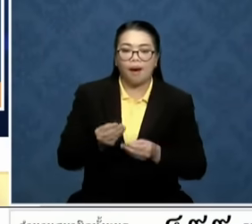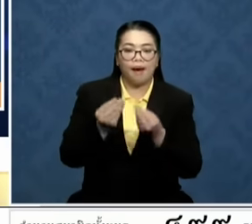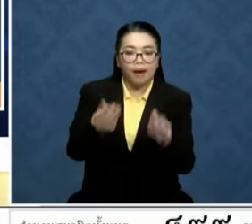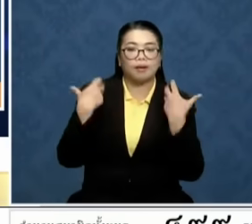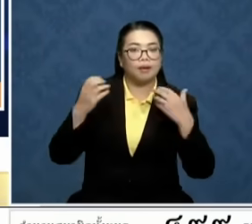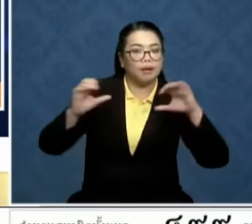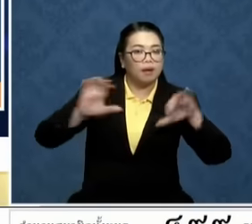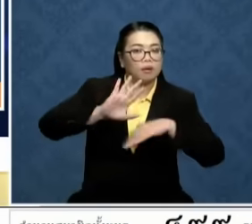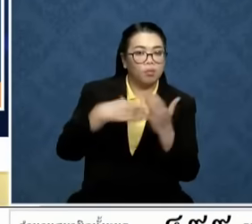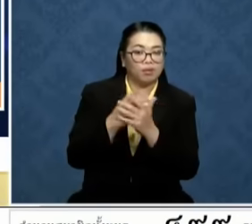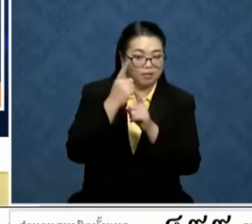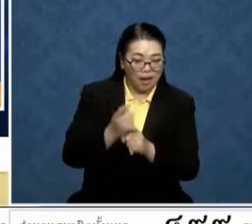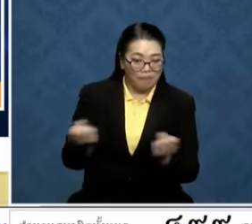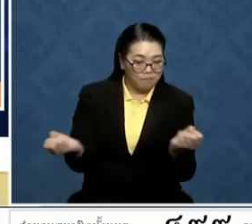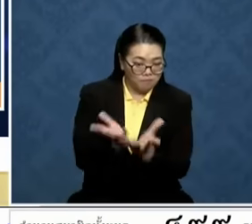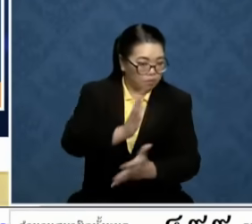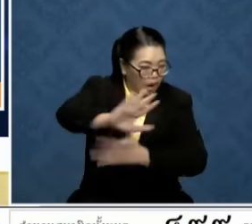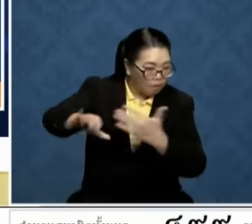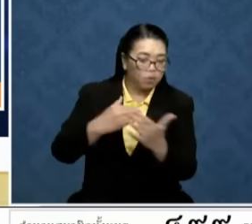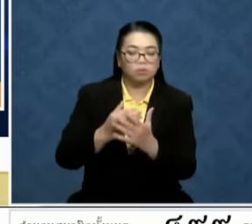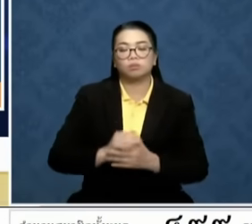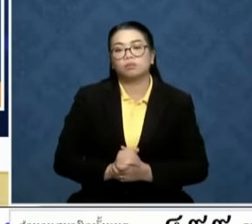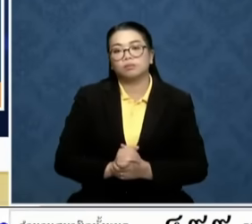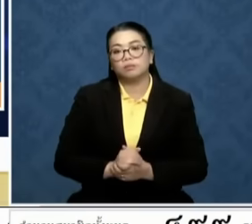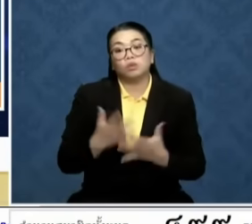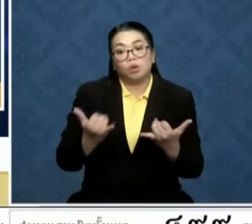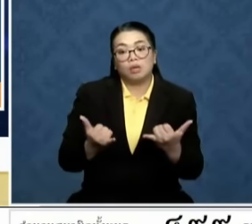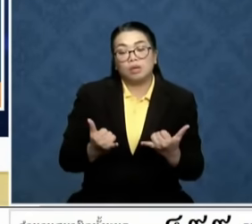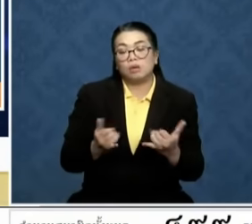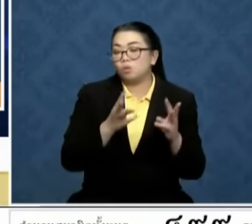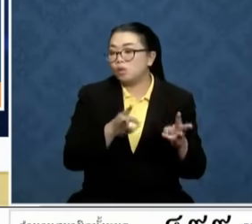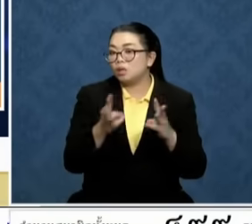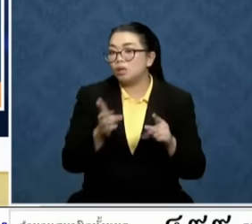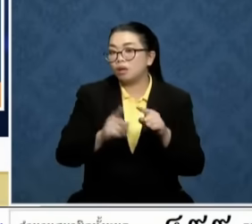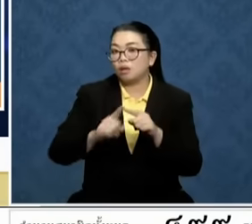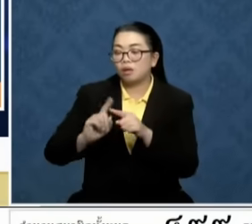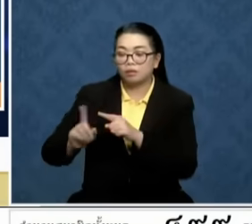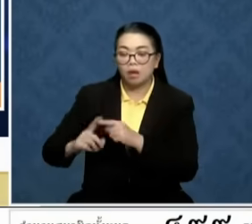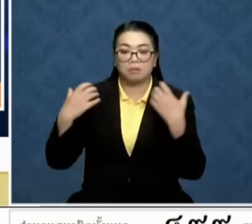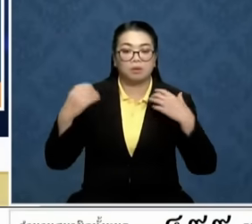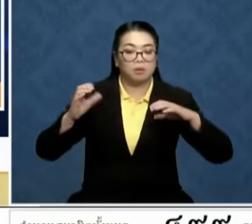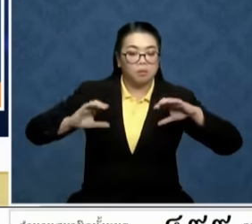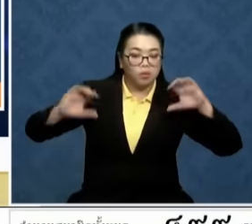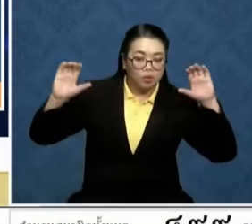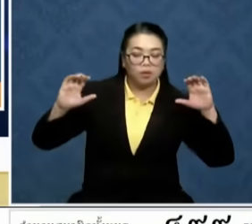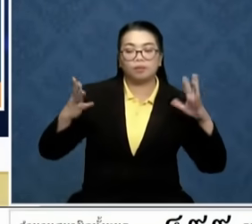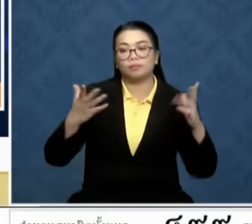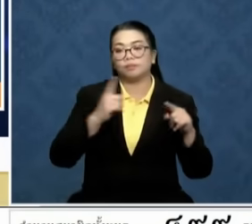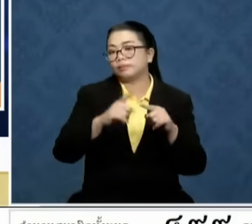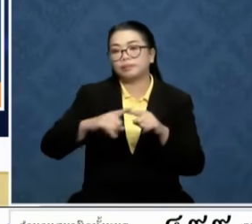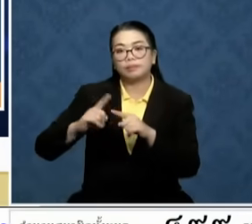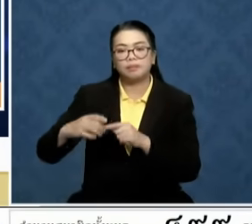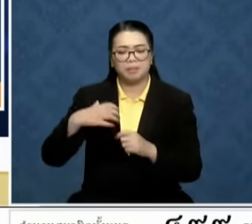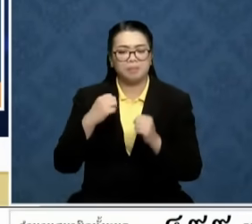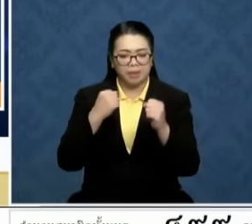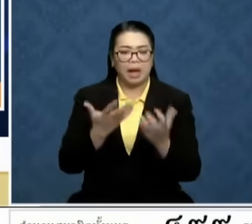ครับตามมูลค่าทั้งหมดตอนนี้ทุกมาตรการที่รัฐมนตรีเองก็ตามหน่วยการต่างๆเองก็ตาม